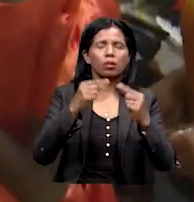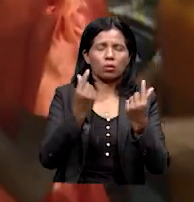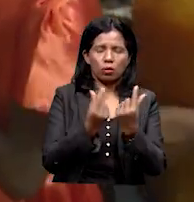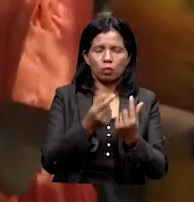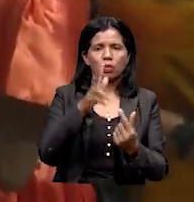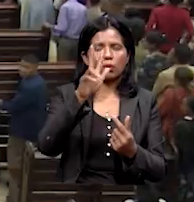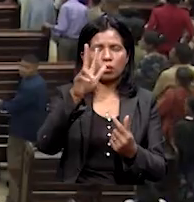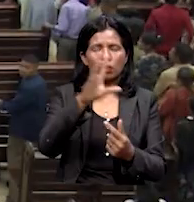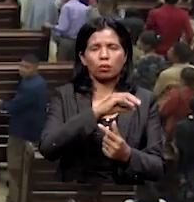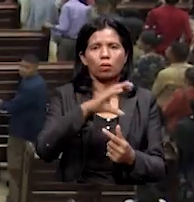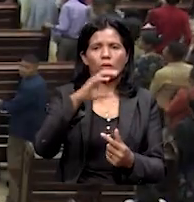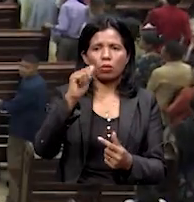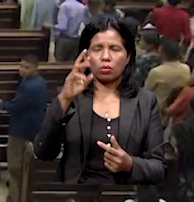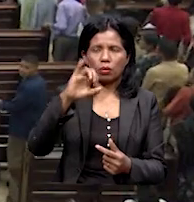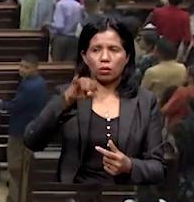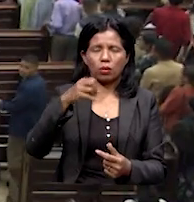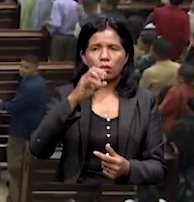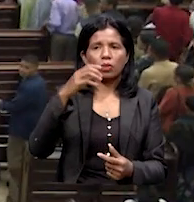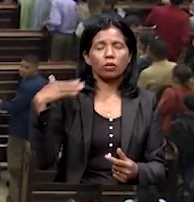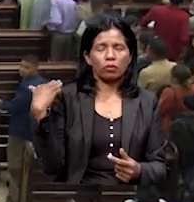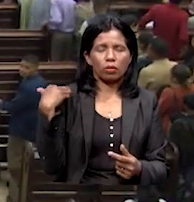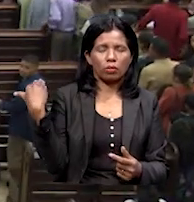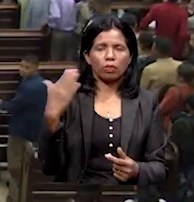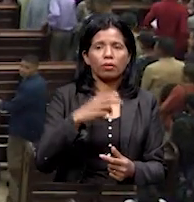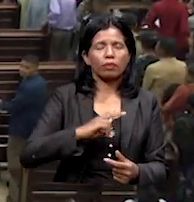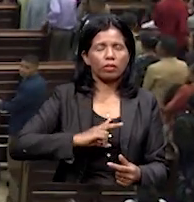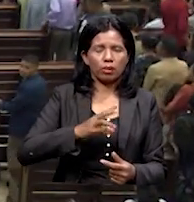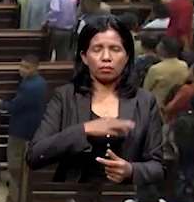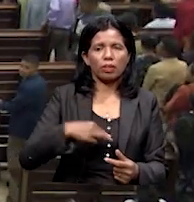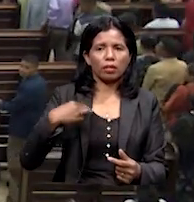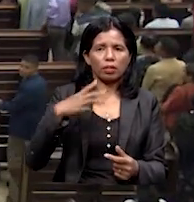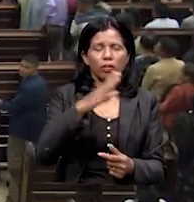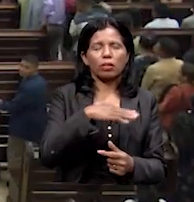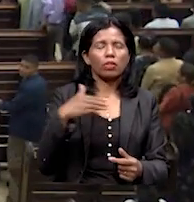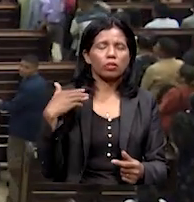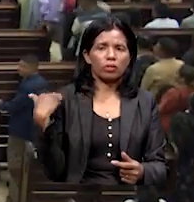hanesan grupo coro Juicat Juventude Imaculada Conceição Catedral Jovem ba